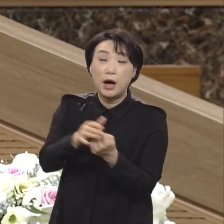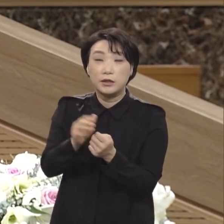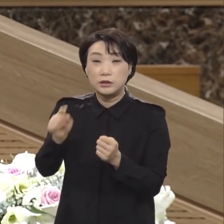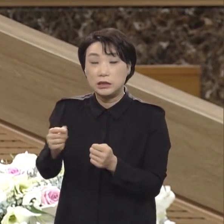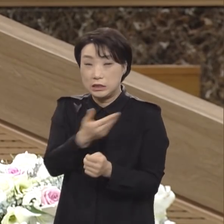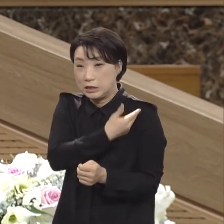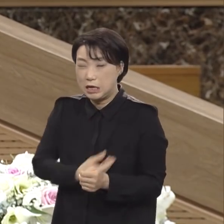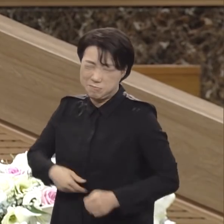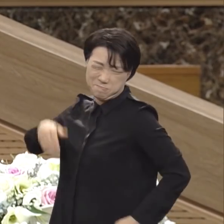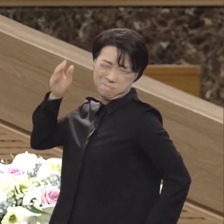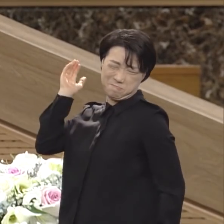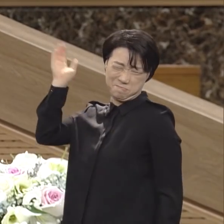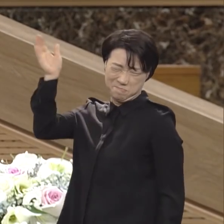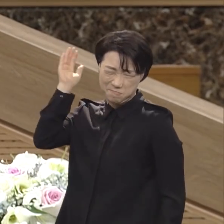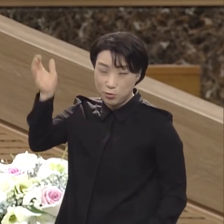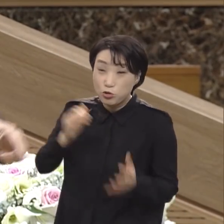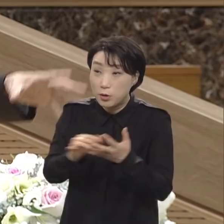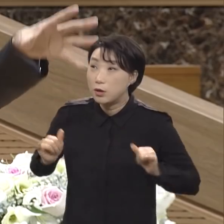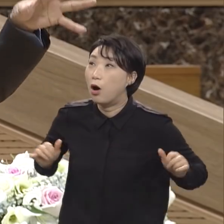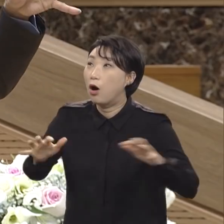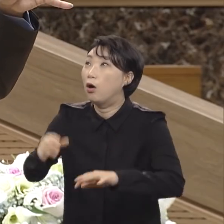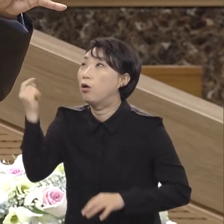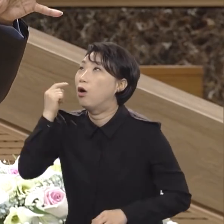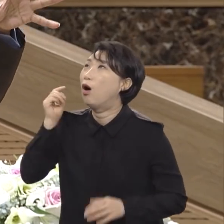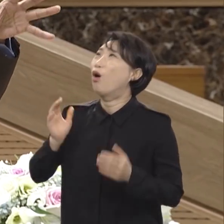그 강한 설교를 들으면서